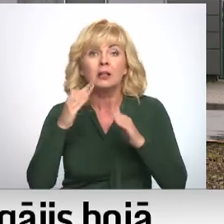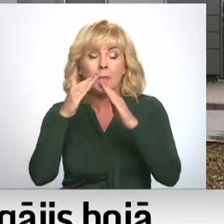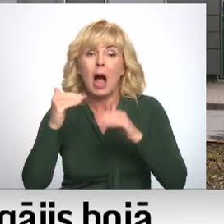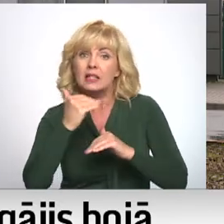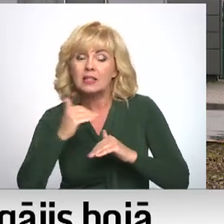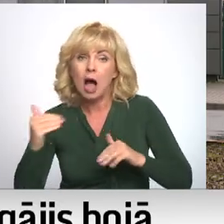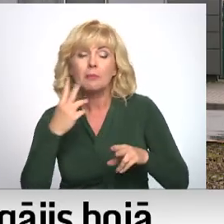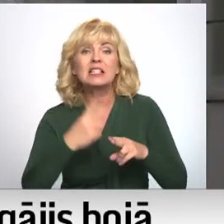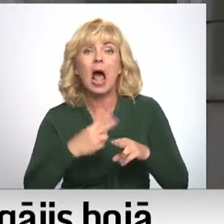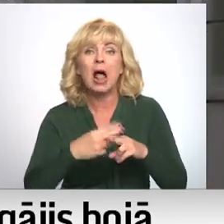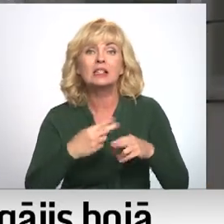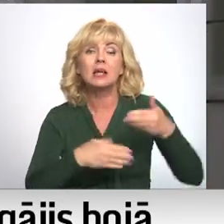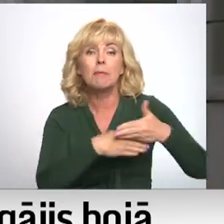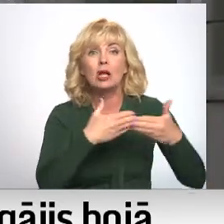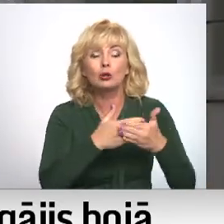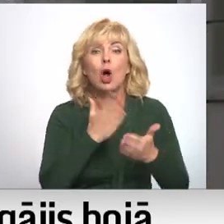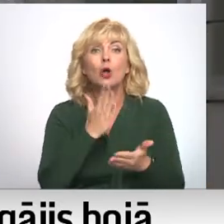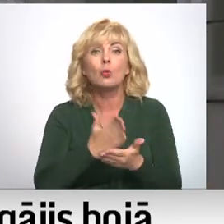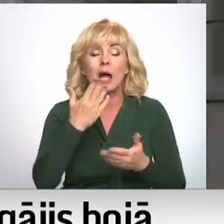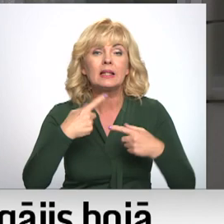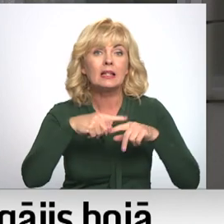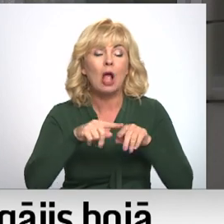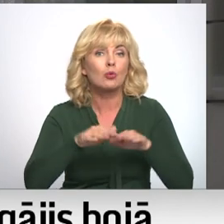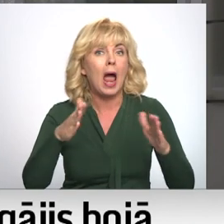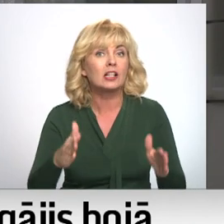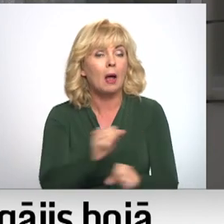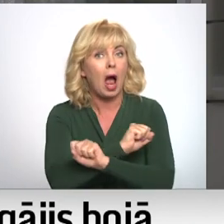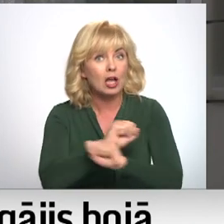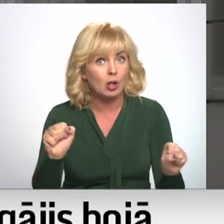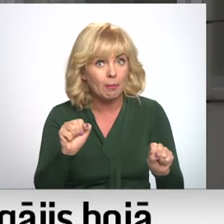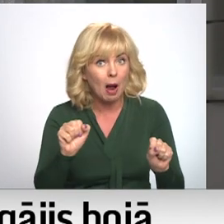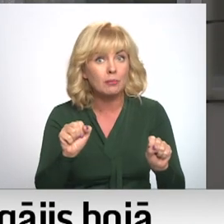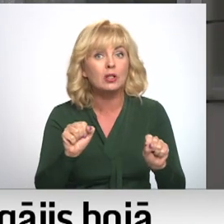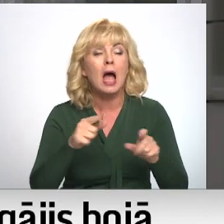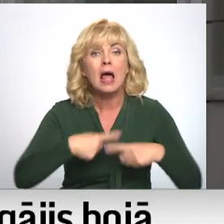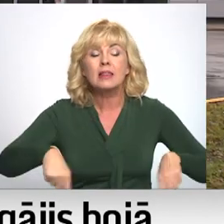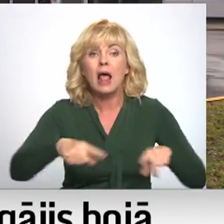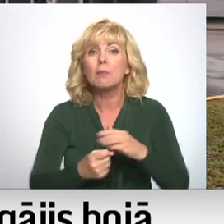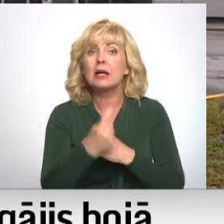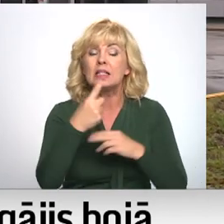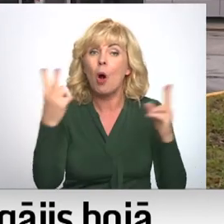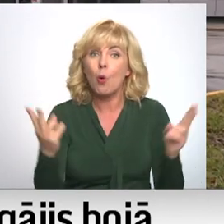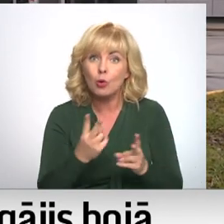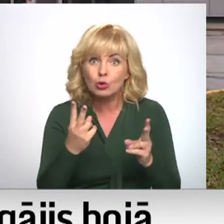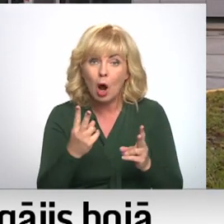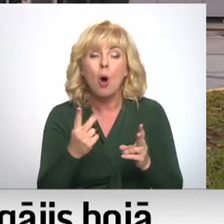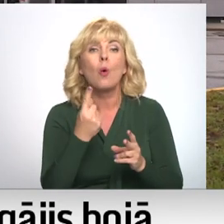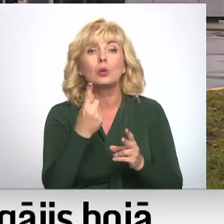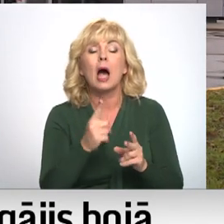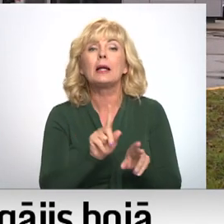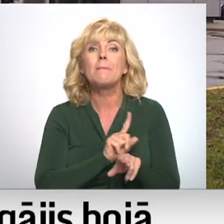ražošanas ēkā notika tehnoloģiskas iekārtas eksplozija. Kā rezultātā telpās izcēlās ugunsgrēks, degot arī kādai ķīmiskai